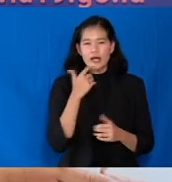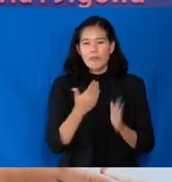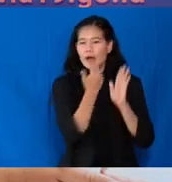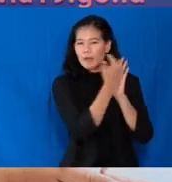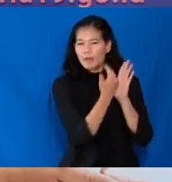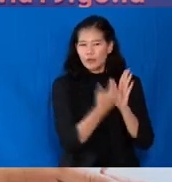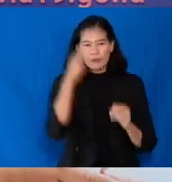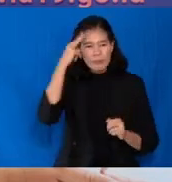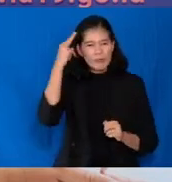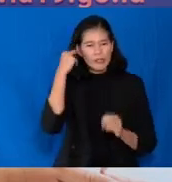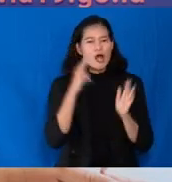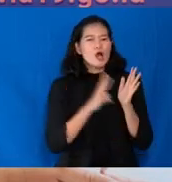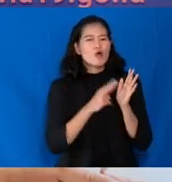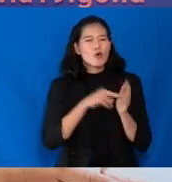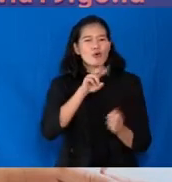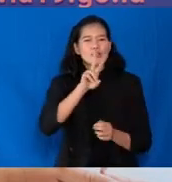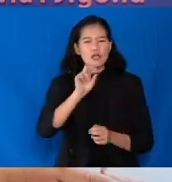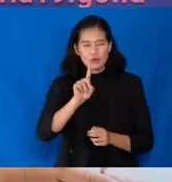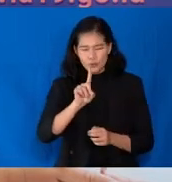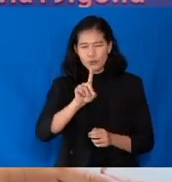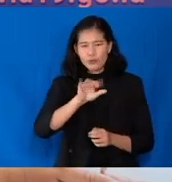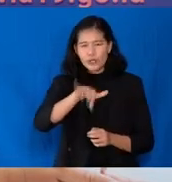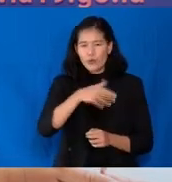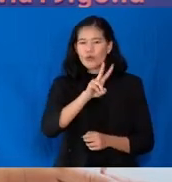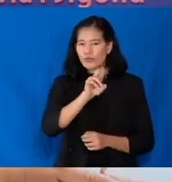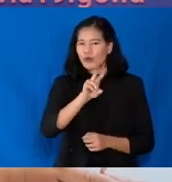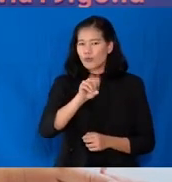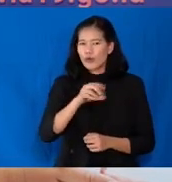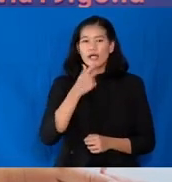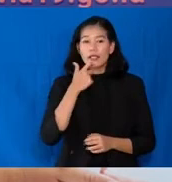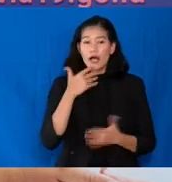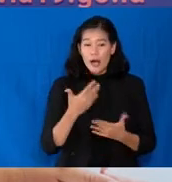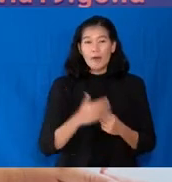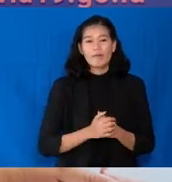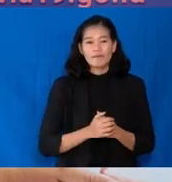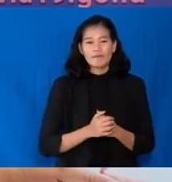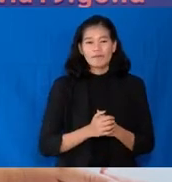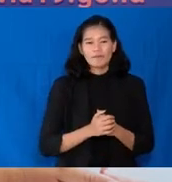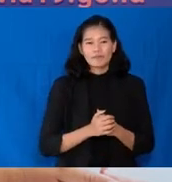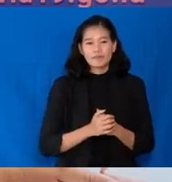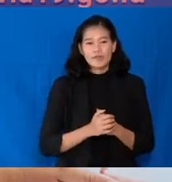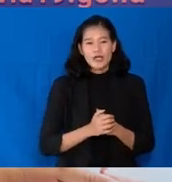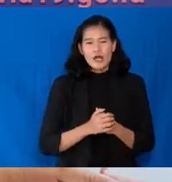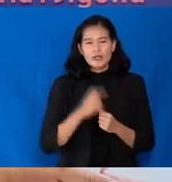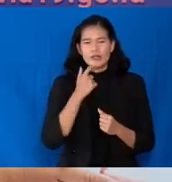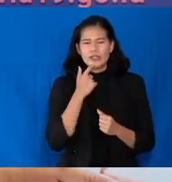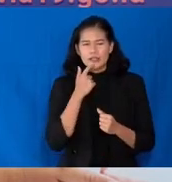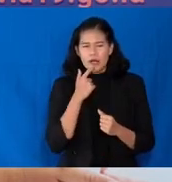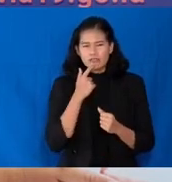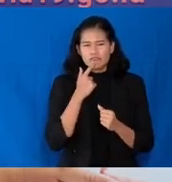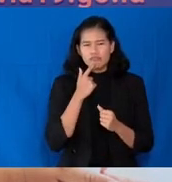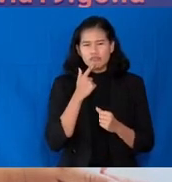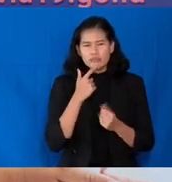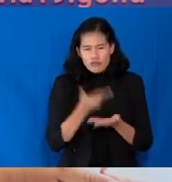Pemerintah Nomor 21 tahun 2020 tentang pembatasan sosial berskala besar Atau